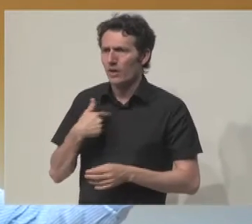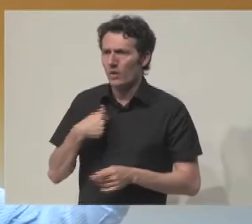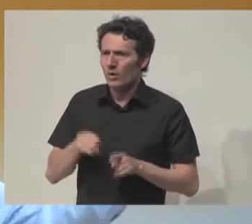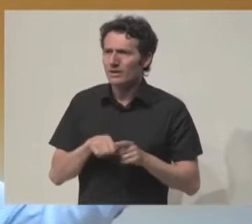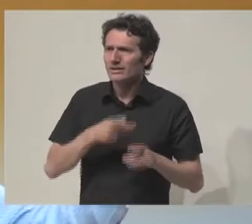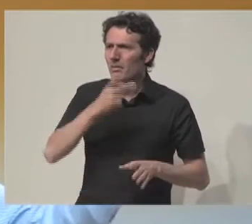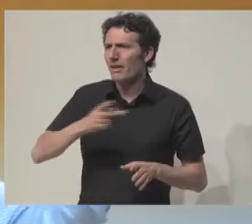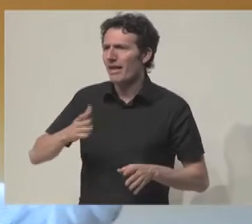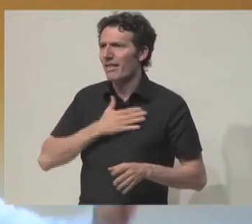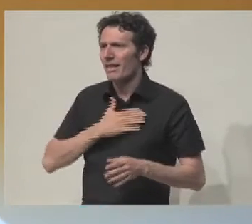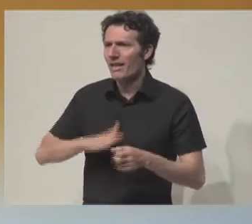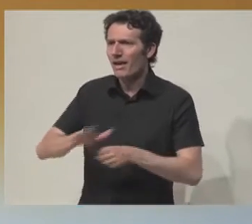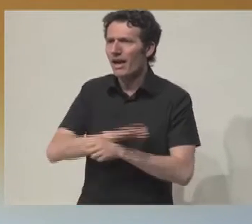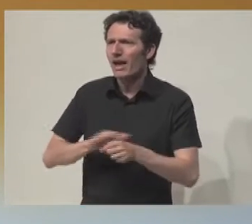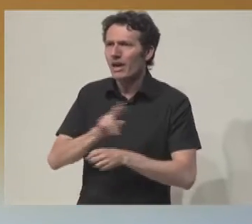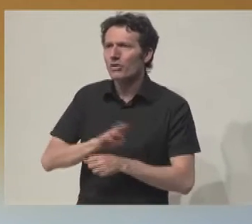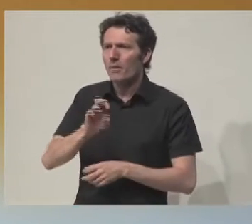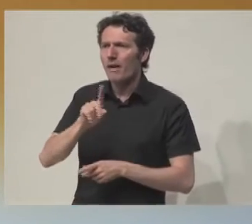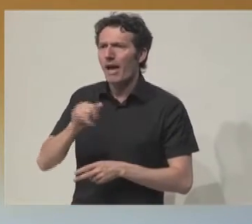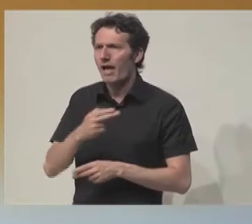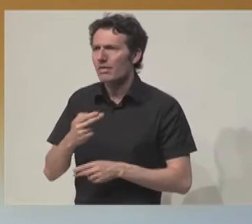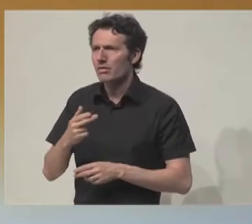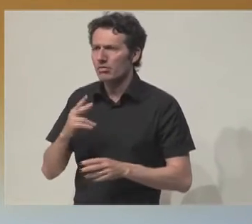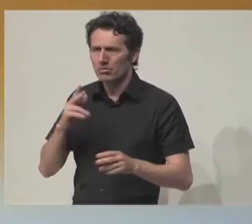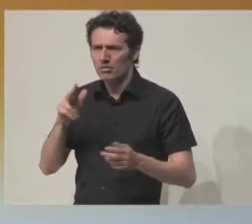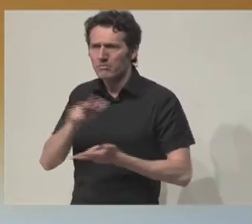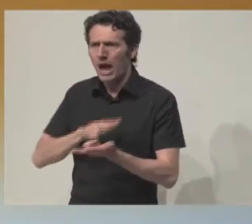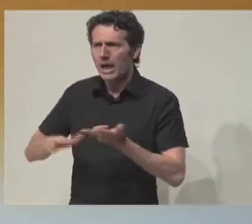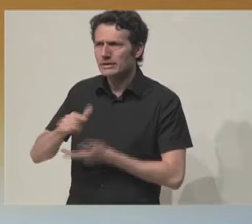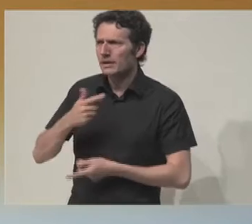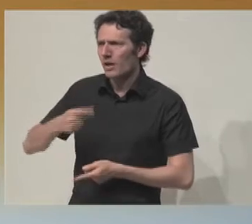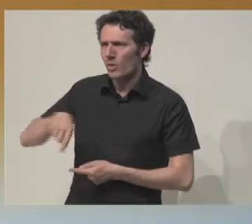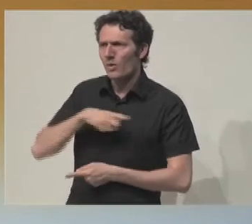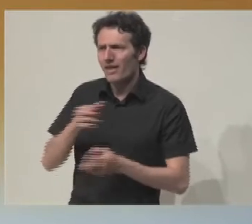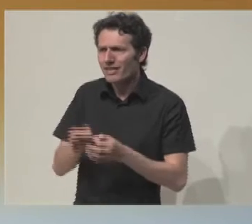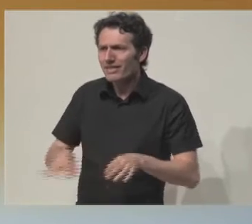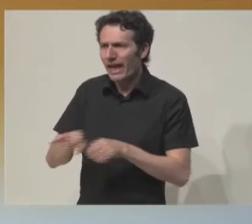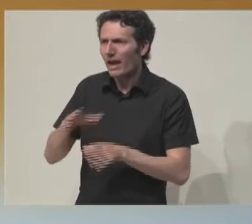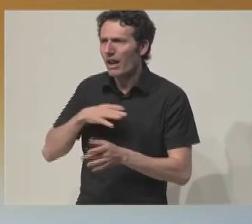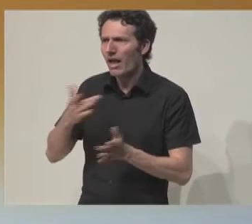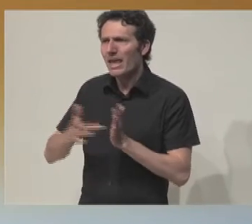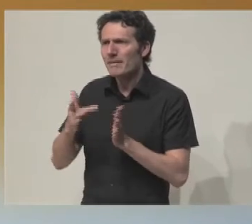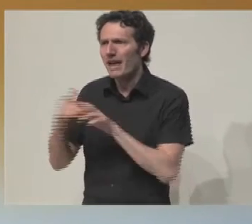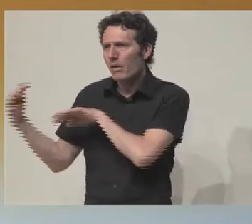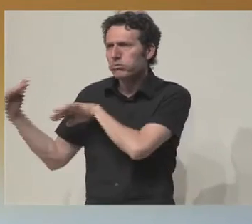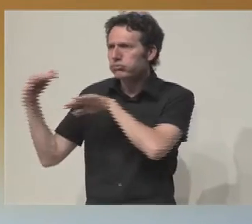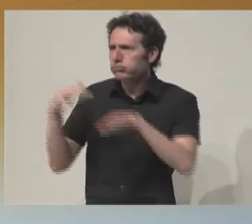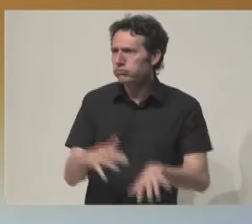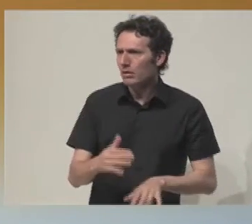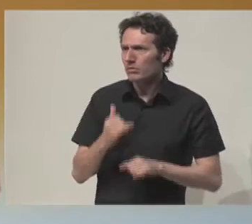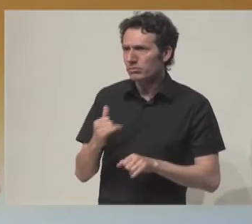pyrénéens les berner les basques à l'autre bout nous avons tous les deux étaient des terres des migrations des